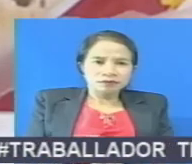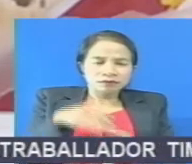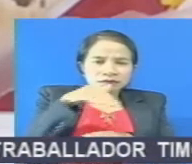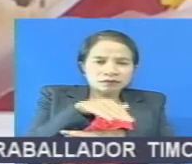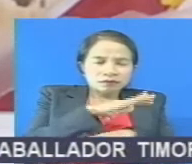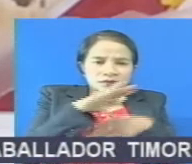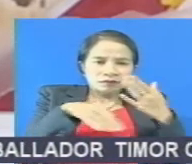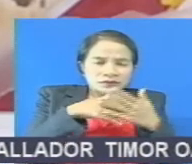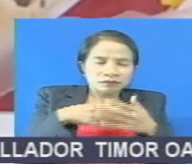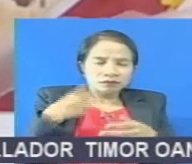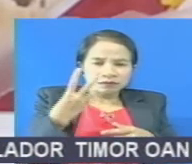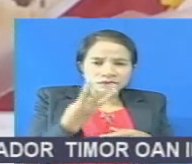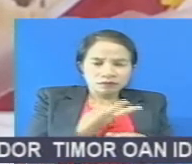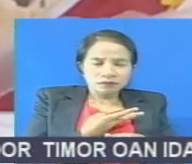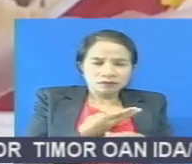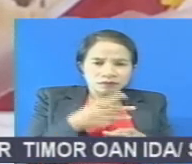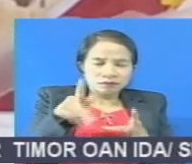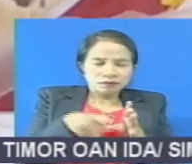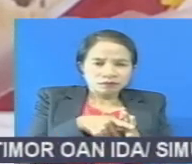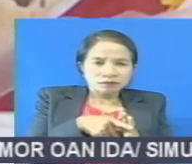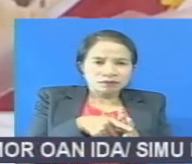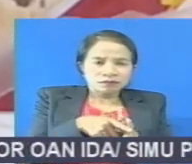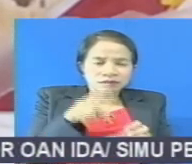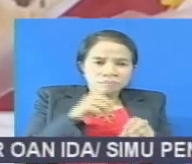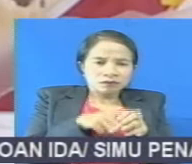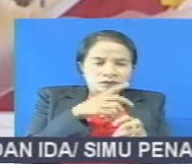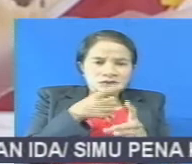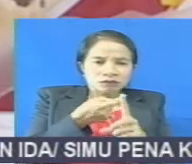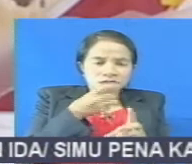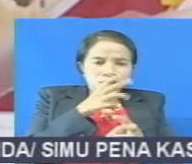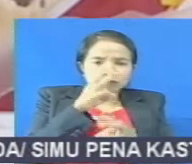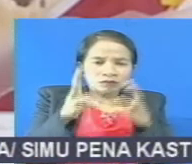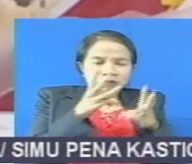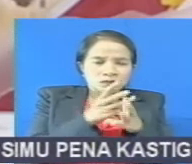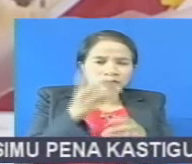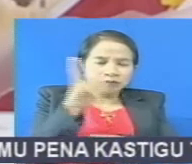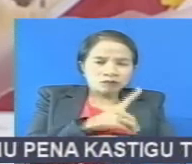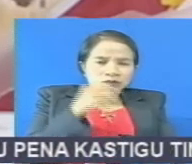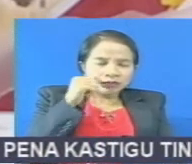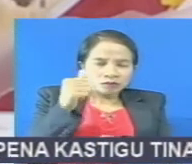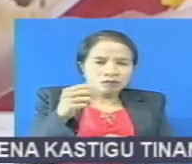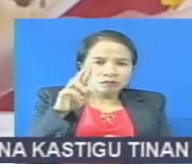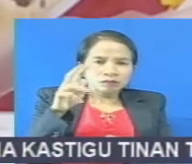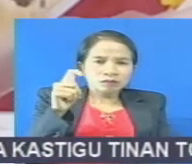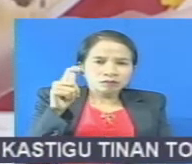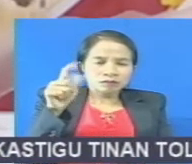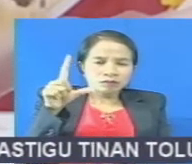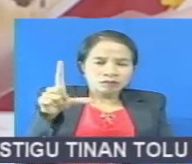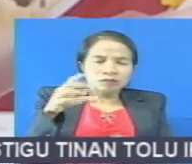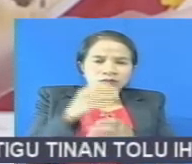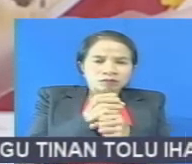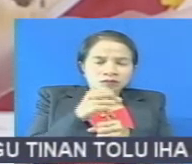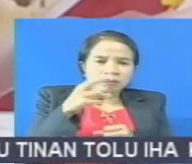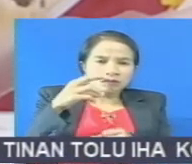Di akumalu siratu inuma itaba akumpanya previsão tempo hosi mundo baloro nabang debe maker teteli recolha ona hosi direção nacional